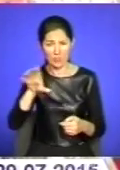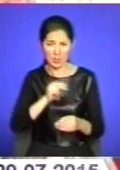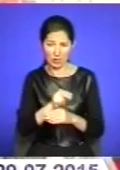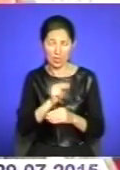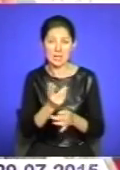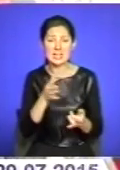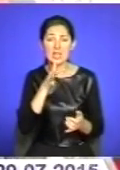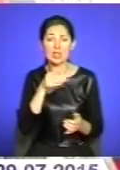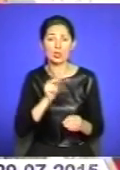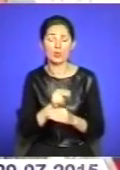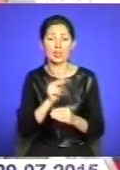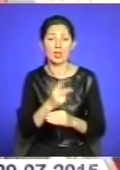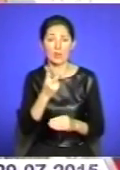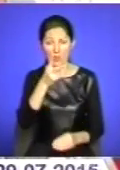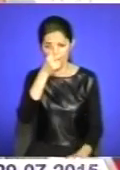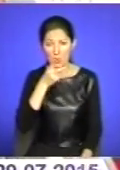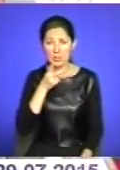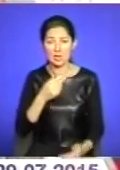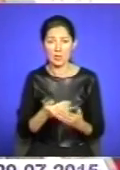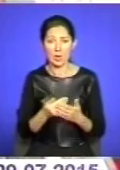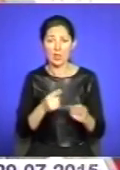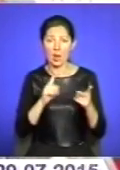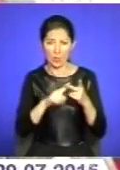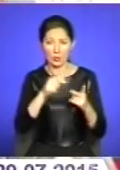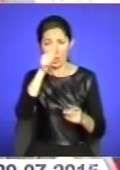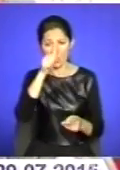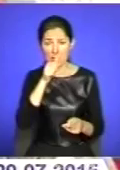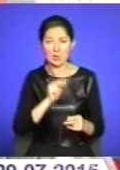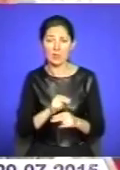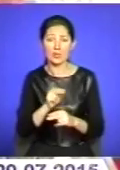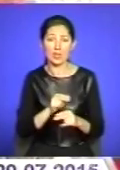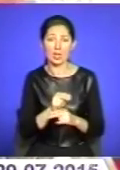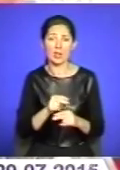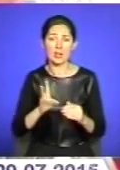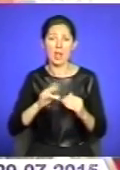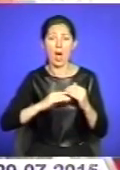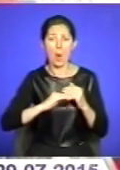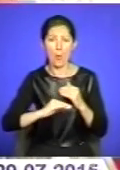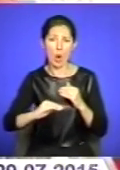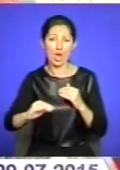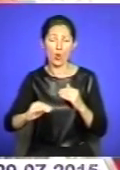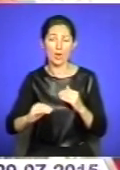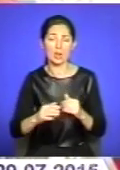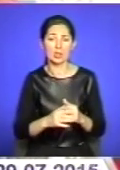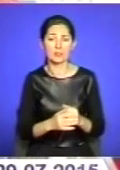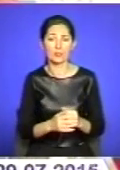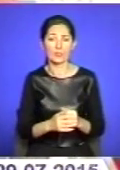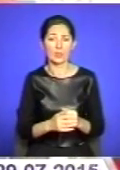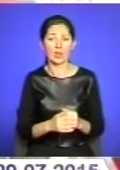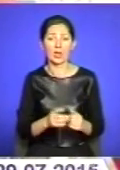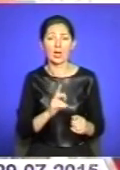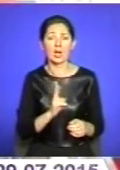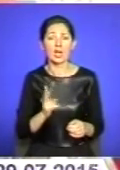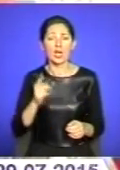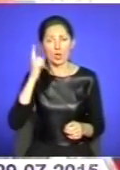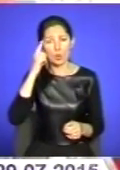навчали? Два місяці пішли, півтора місяці на полігонах, скоріше. З якими думками їдете